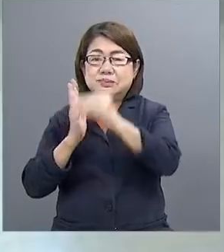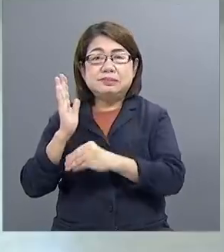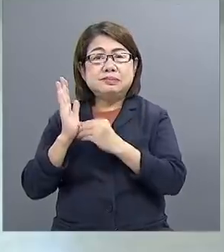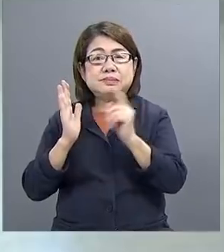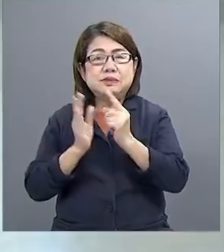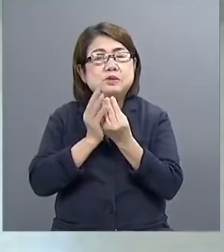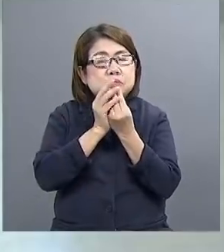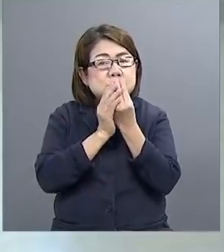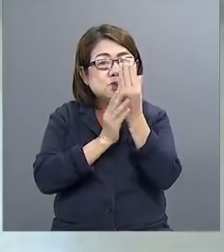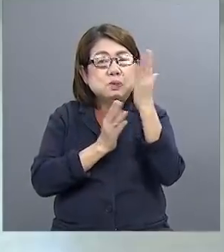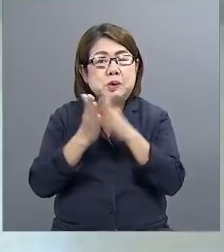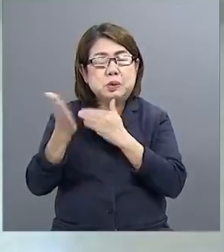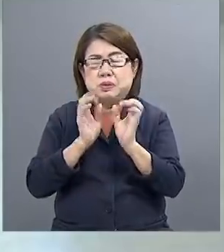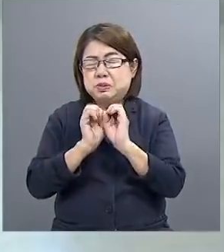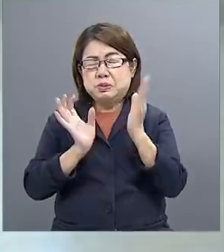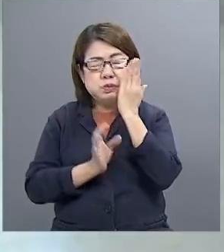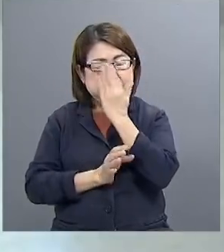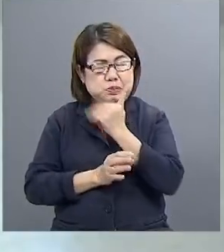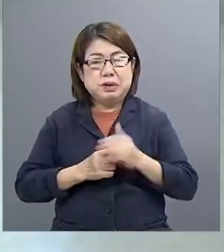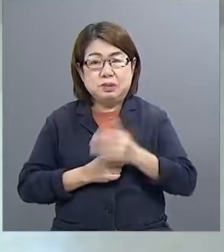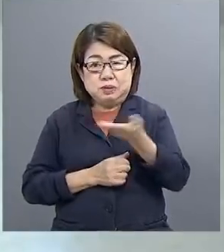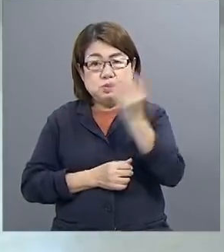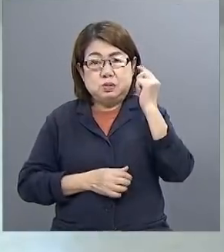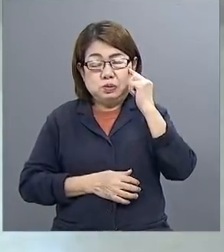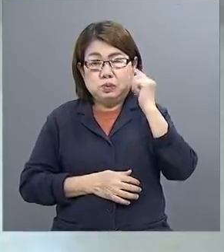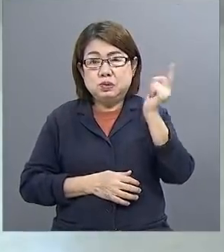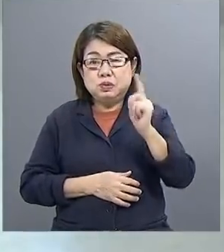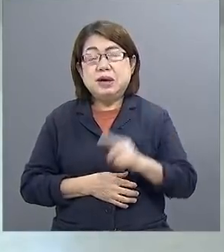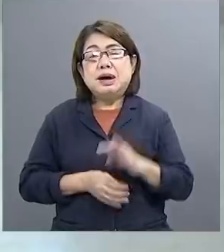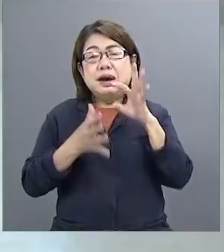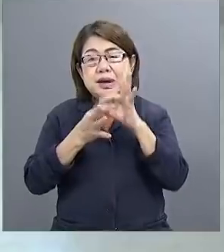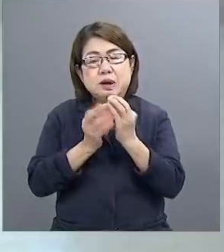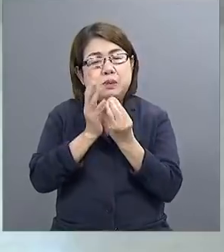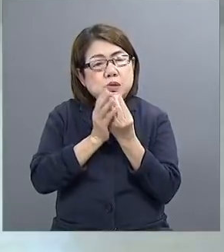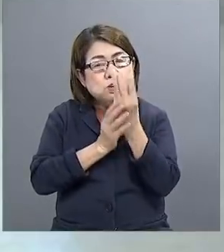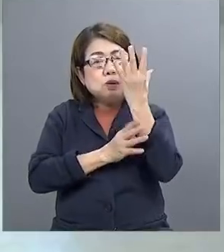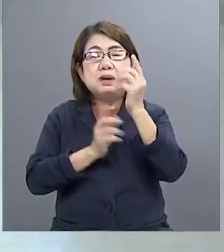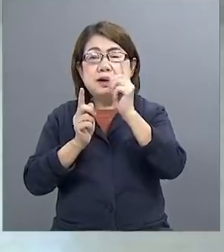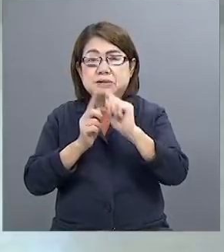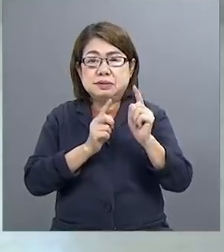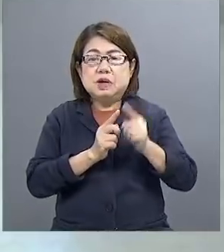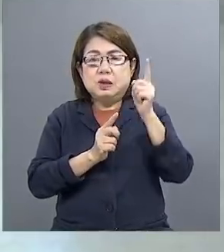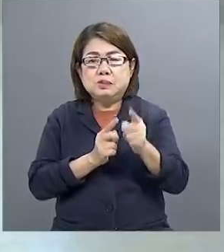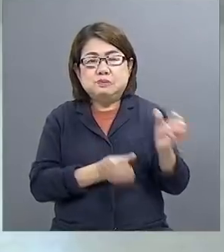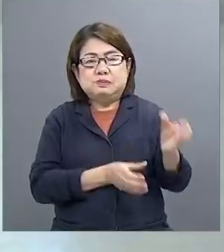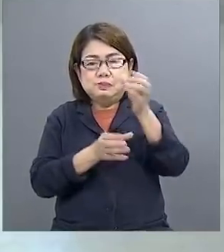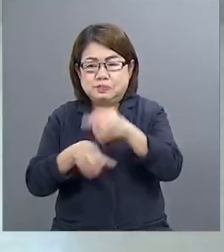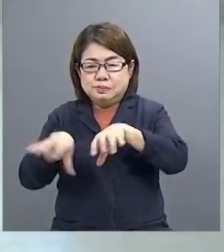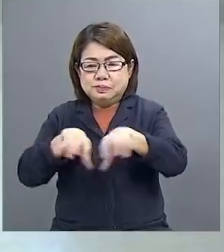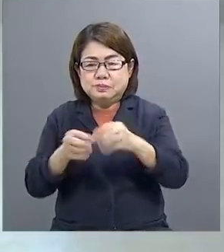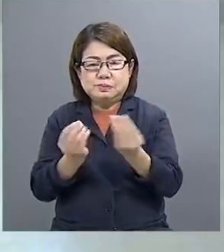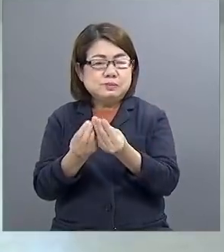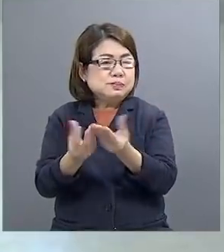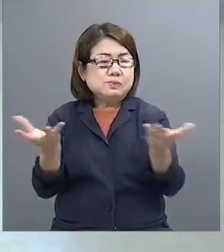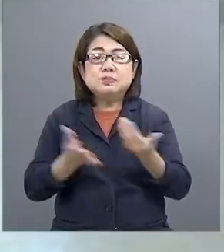ๆกันค่ะไปนี่รู้กันดีอยู่แล้วคือในเรื่องของงานดอกไม้ต่างๆเนี่ยเราใช้ในการประดับสวนให้สวยงามแต่ในอีกมุม